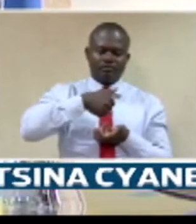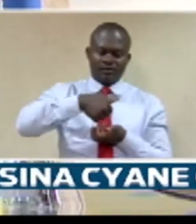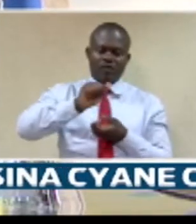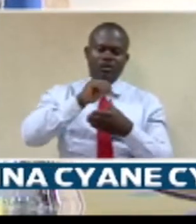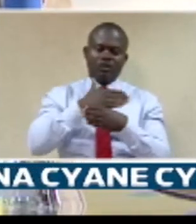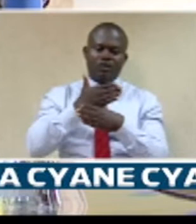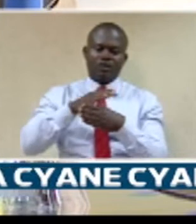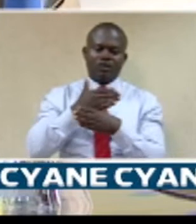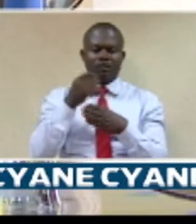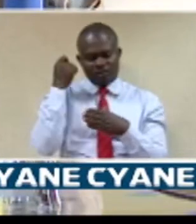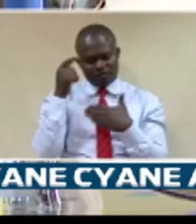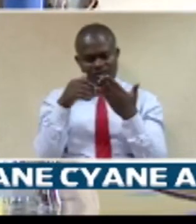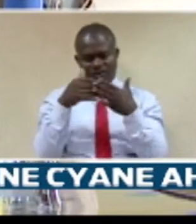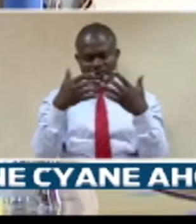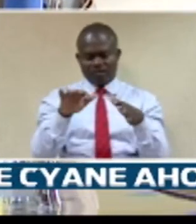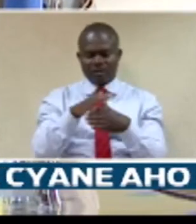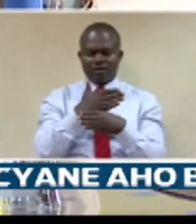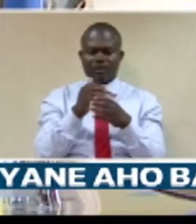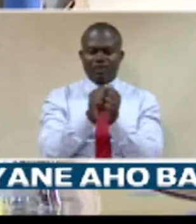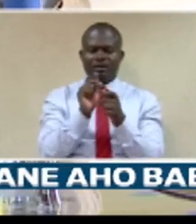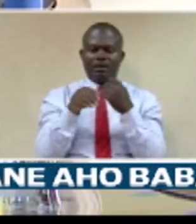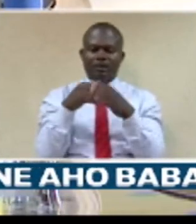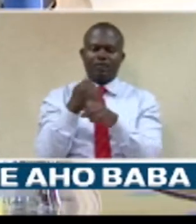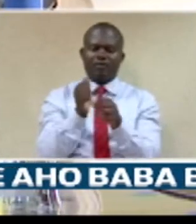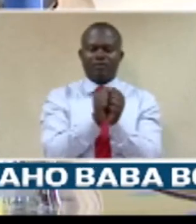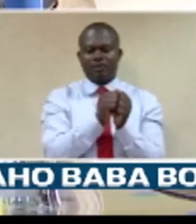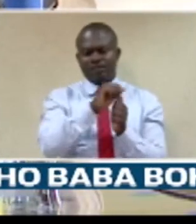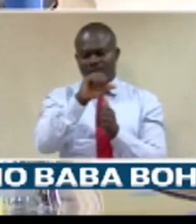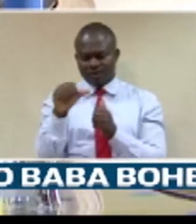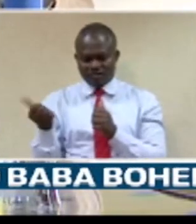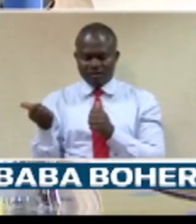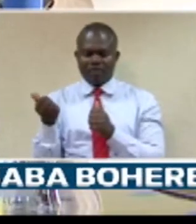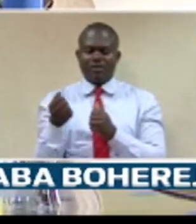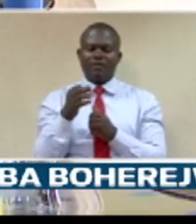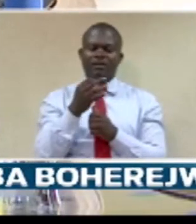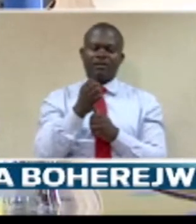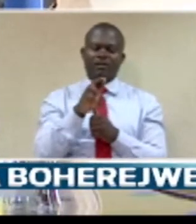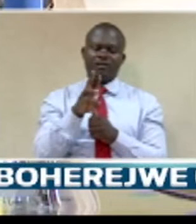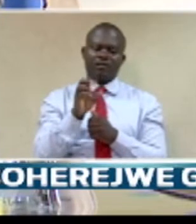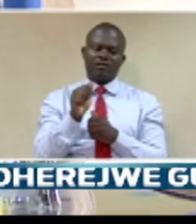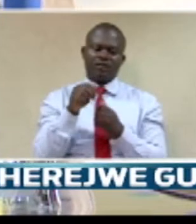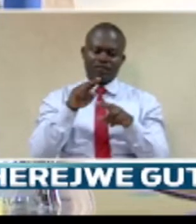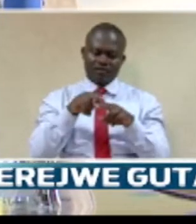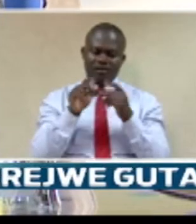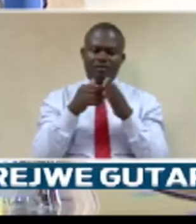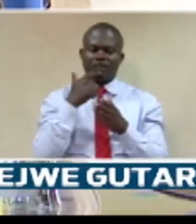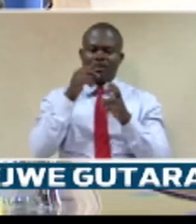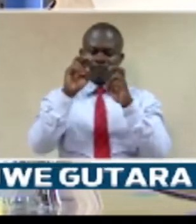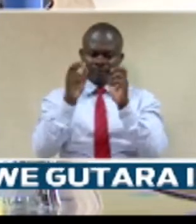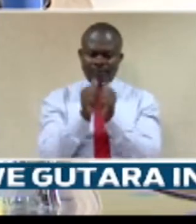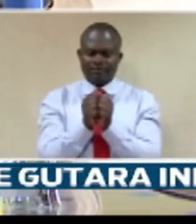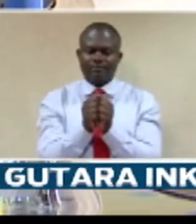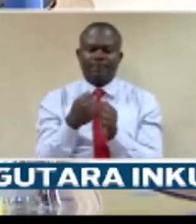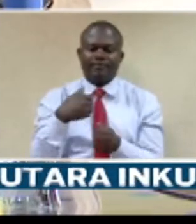tuzagabana, ubwo nitumara kugabana n'abo dukorana ubwo bizaba bibyaye bya FERWAFA. Niko kwicara abantu bakavuga bati